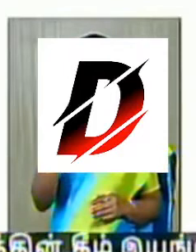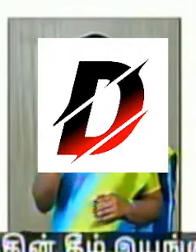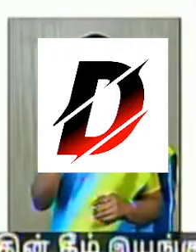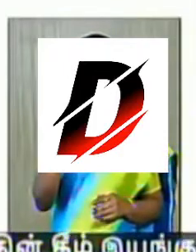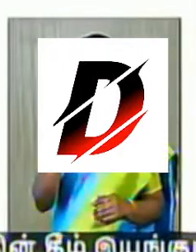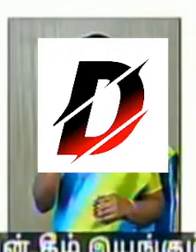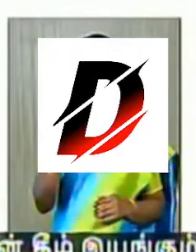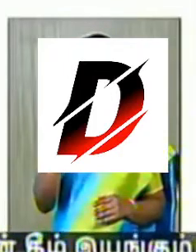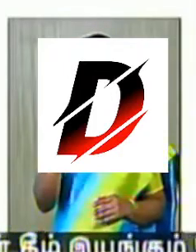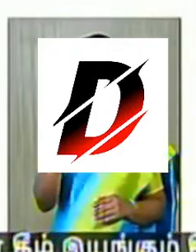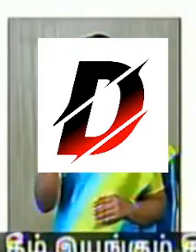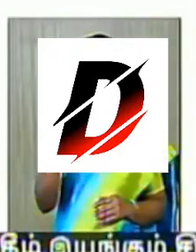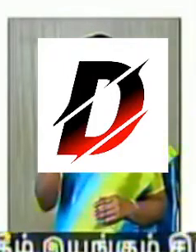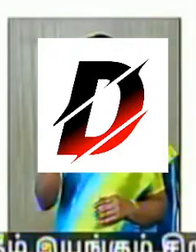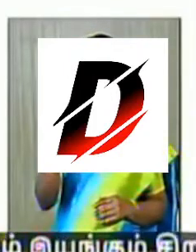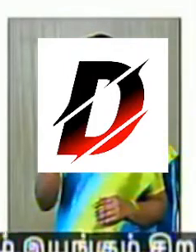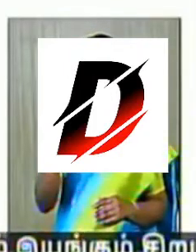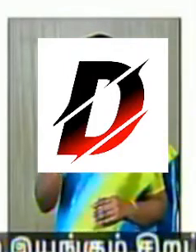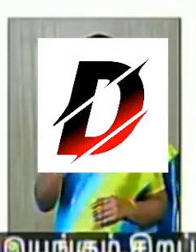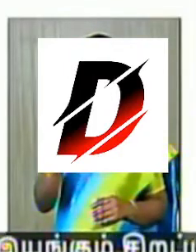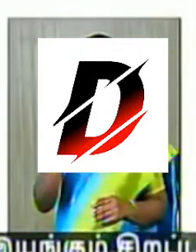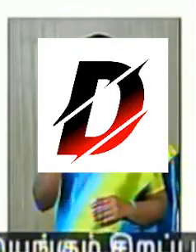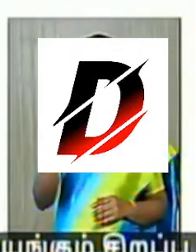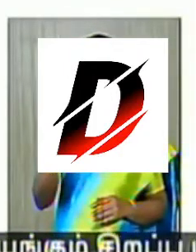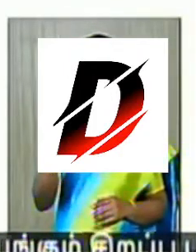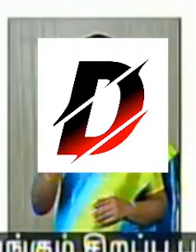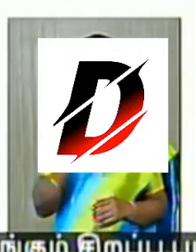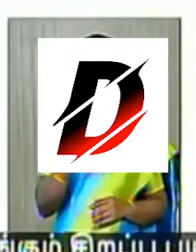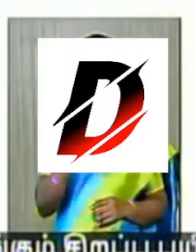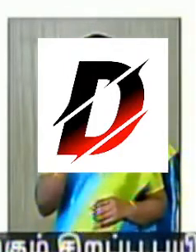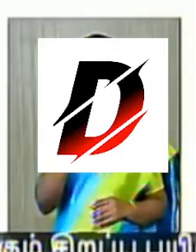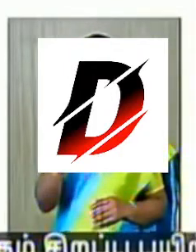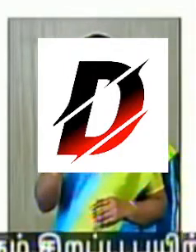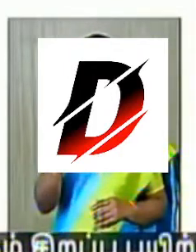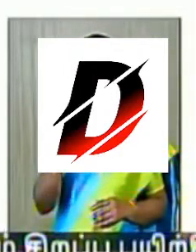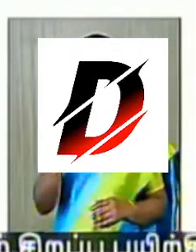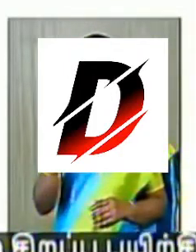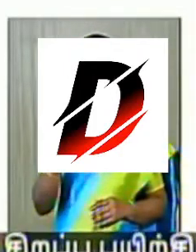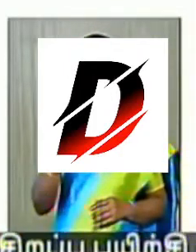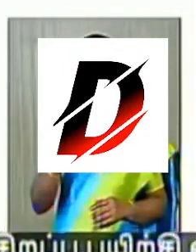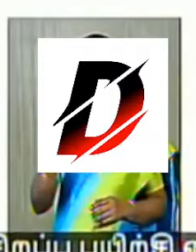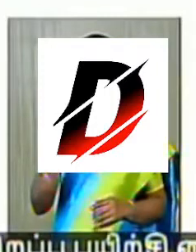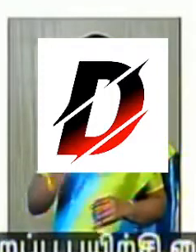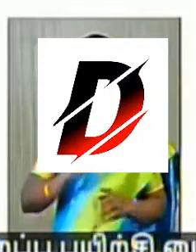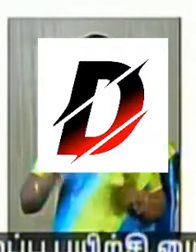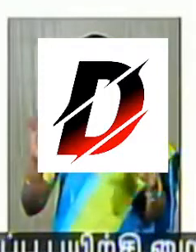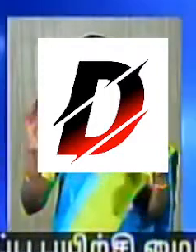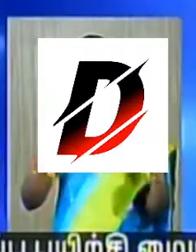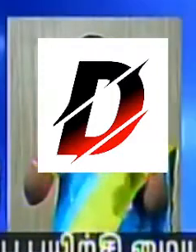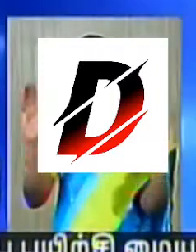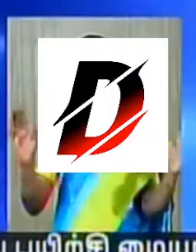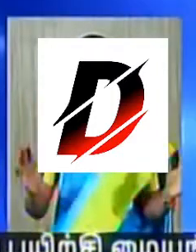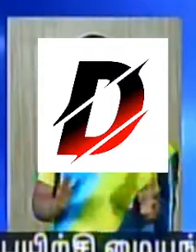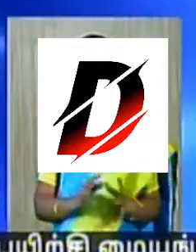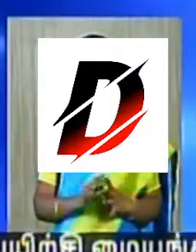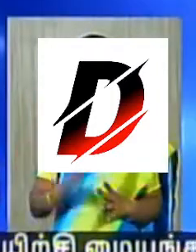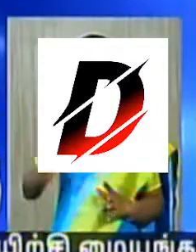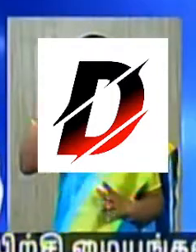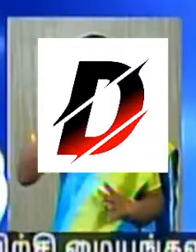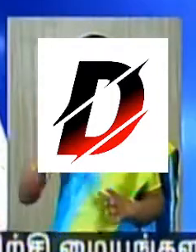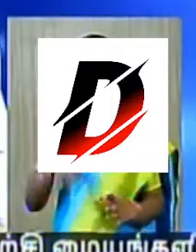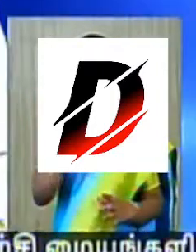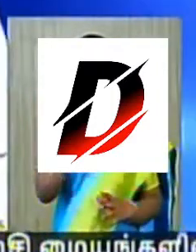மைனஸ் மூணு கமா சைஃபர் அப்படின்னு எல்லா புள்ளிகளும் நீட்டாக எழுதிக்கிறோம். இப்போ அந்த புள்ளிகளை வரைபடத்தில் குறிக்க